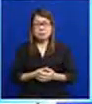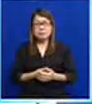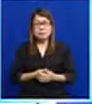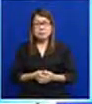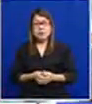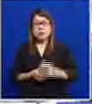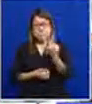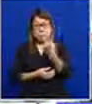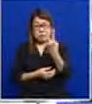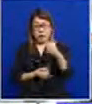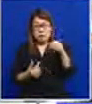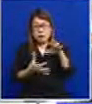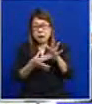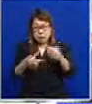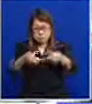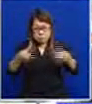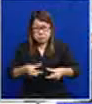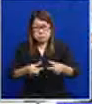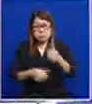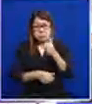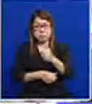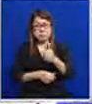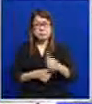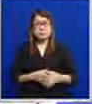และรางวัลผลงานวิชาการยอดเยี่ยม